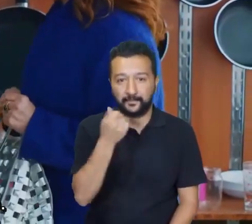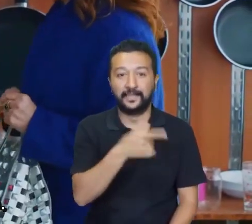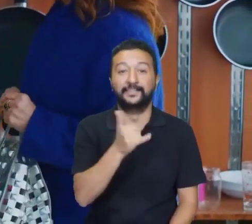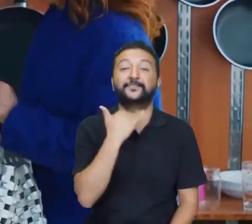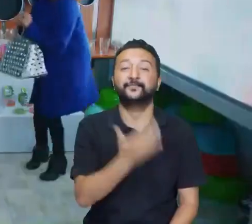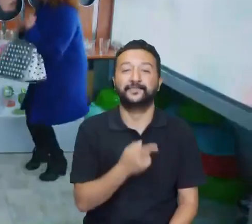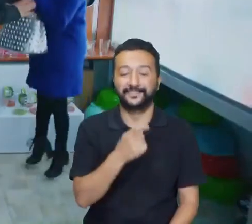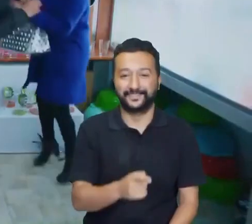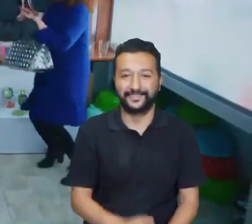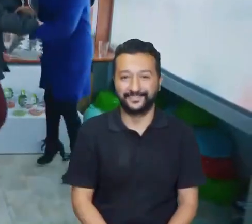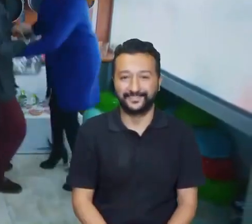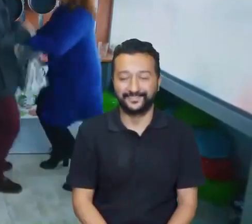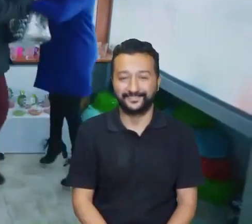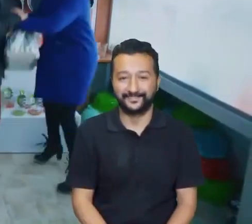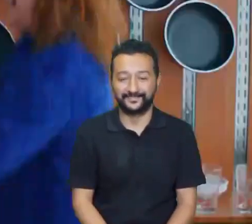şaka olmaz.